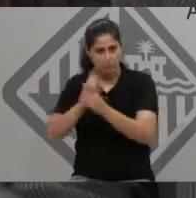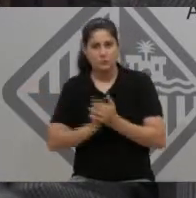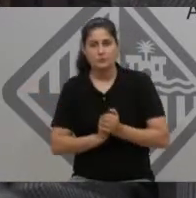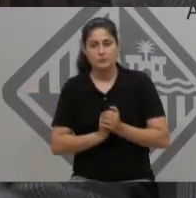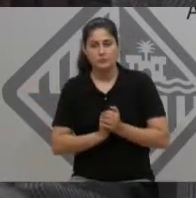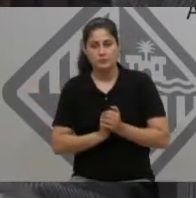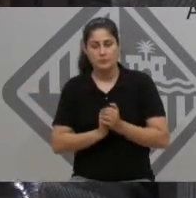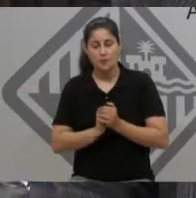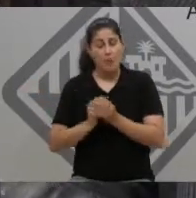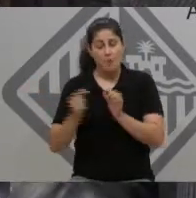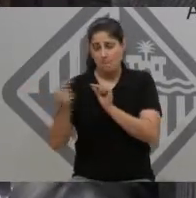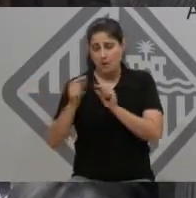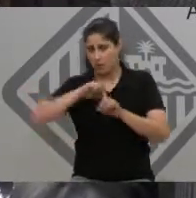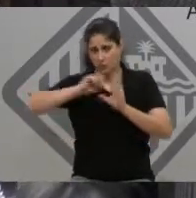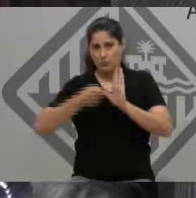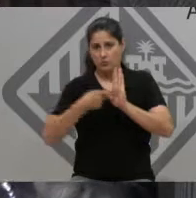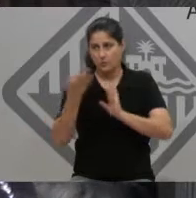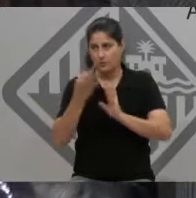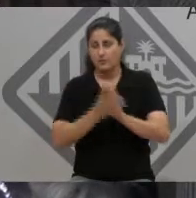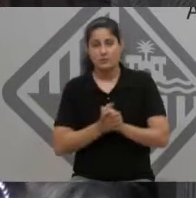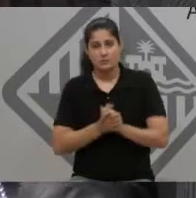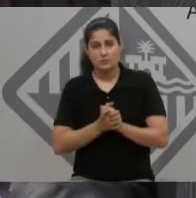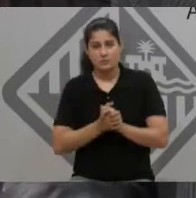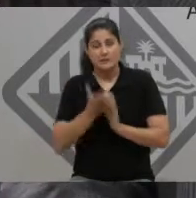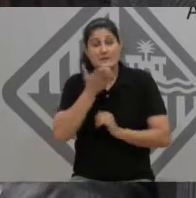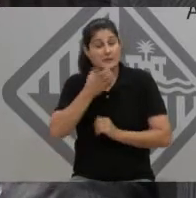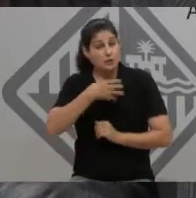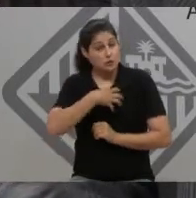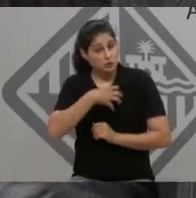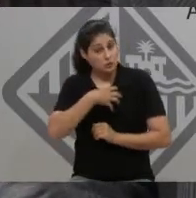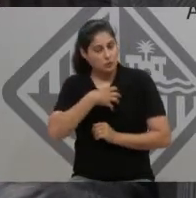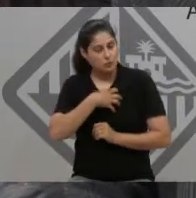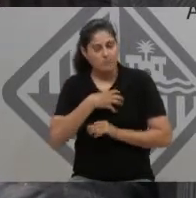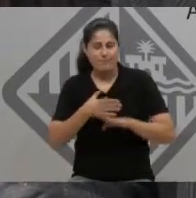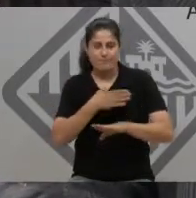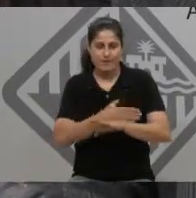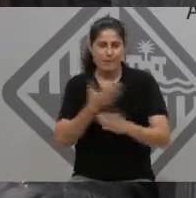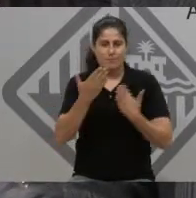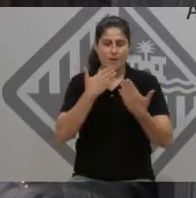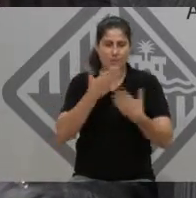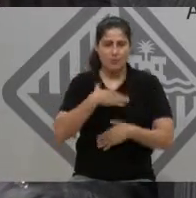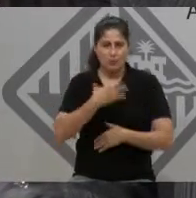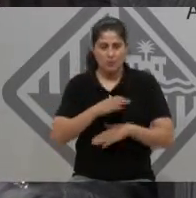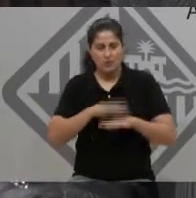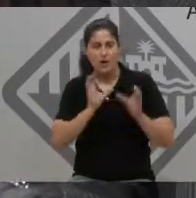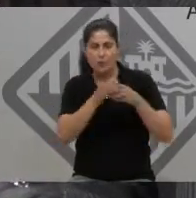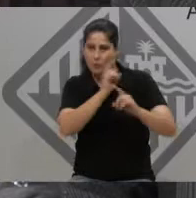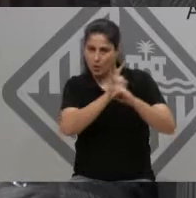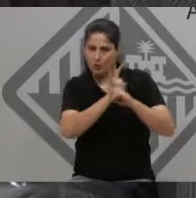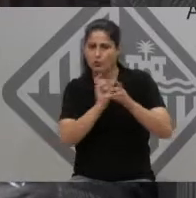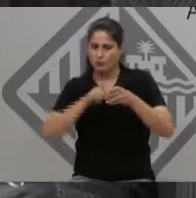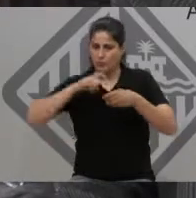d'aquest plenari, si possible, i que quan no s'han de sotmetre a debat a fi que l'oposició pugui participar.